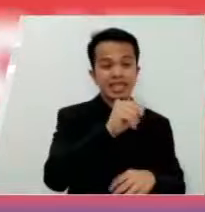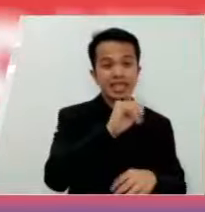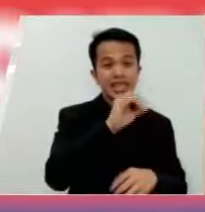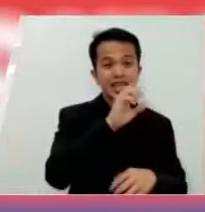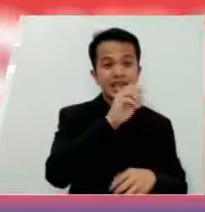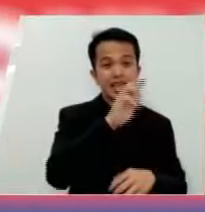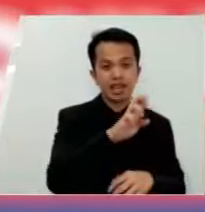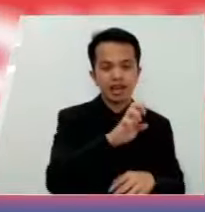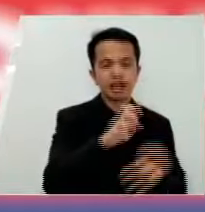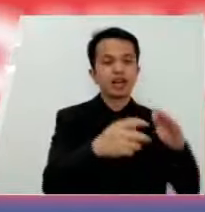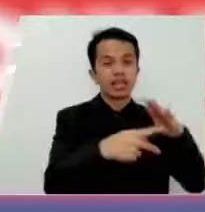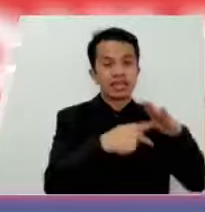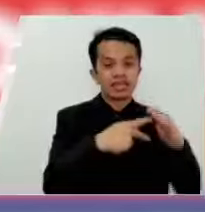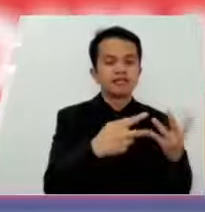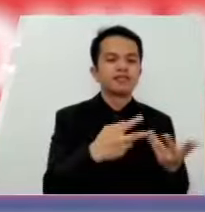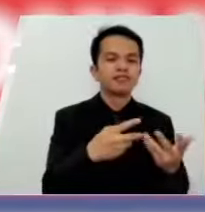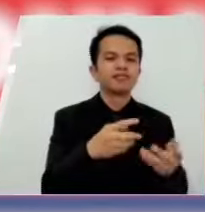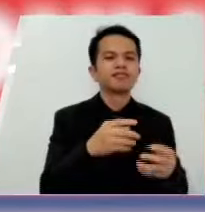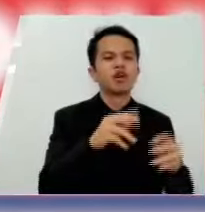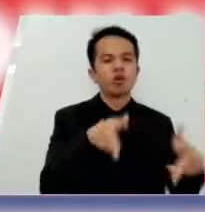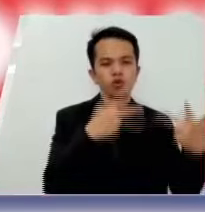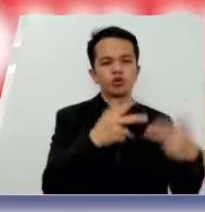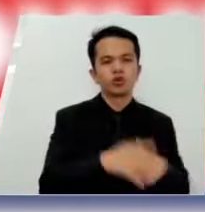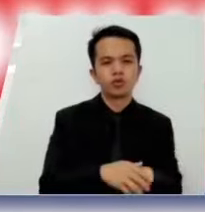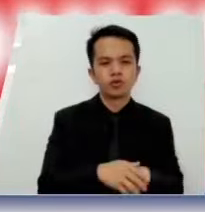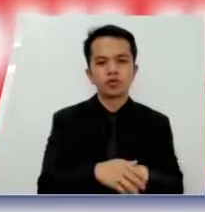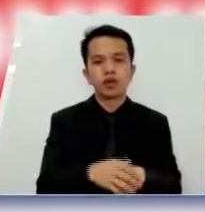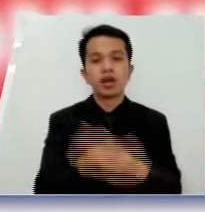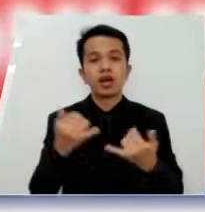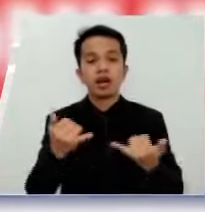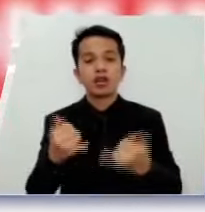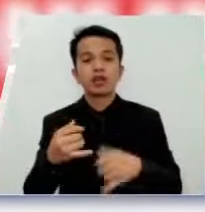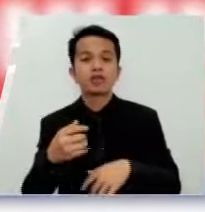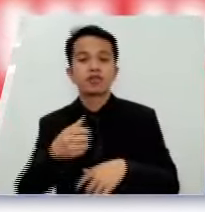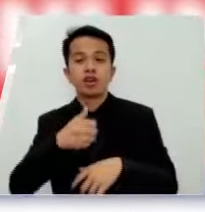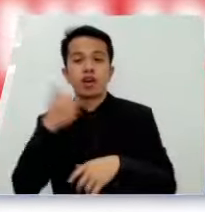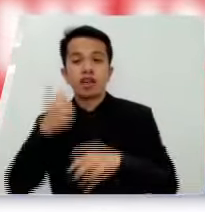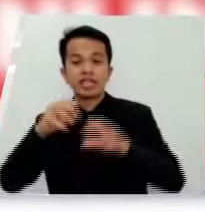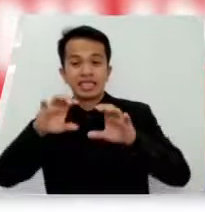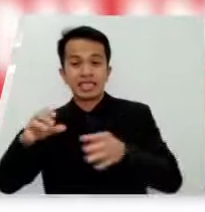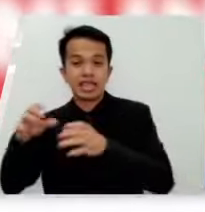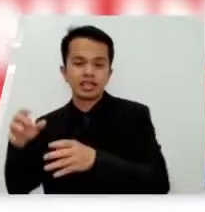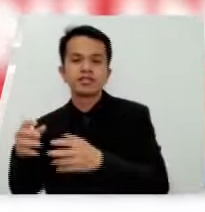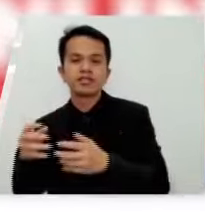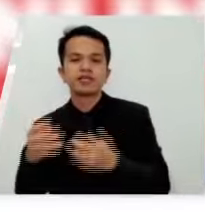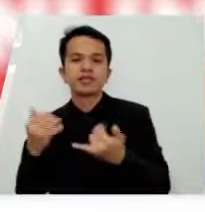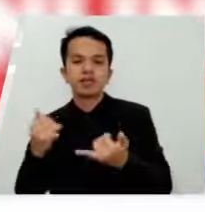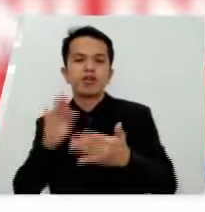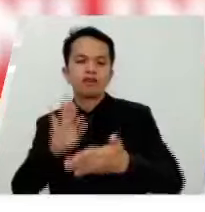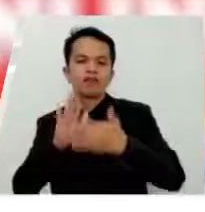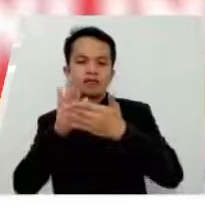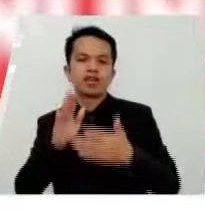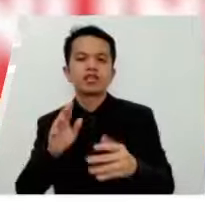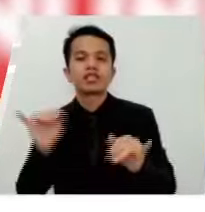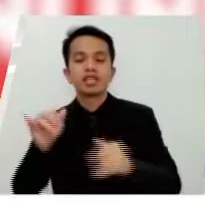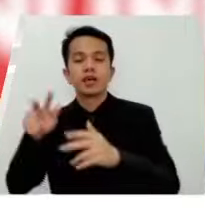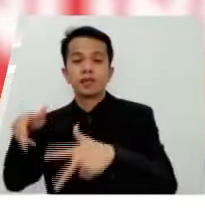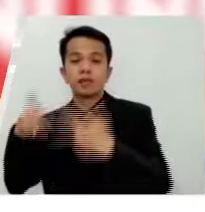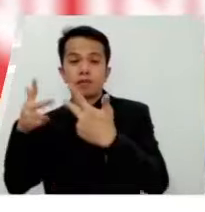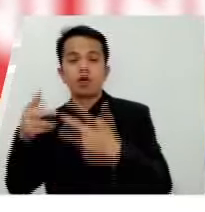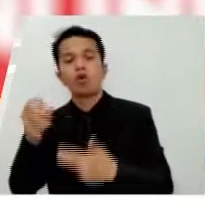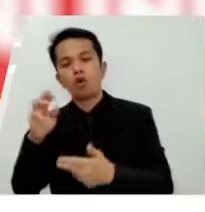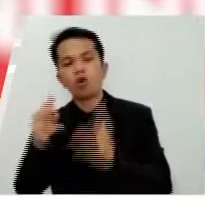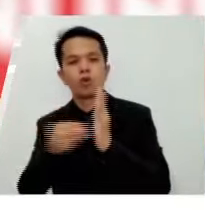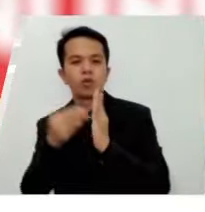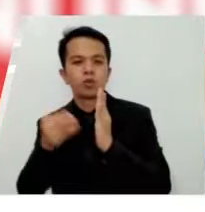Ang tertiary level naman, sa umaga lang ang face-to-face class sa mga pampublikong eskwelahan habang online o modular na sa hapon